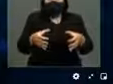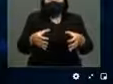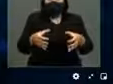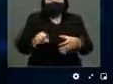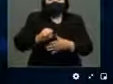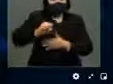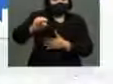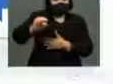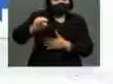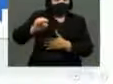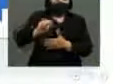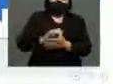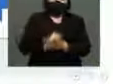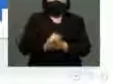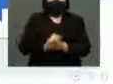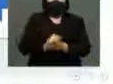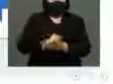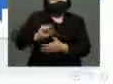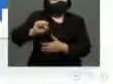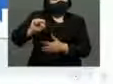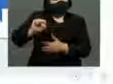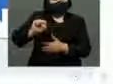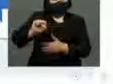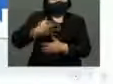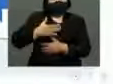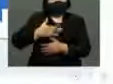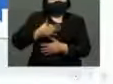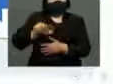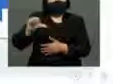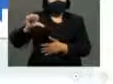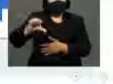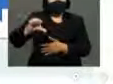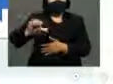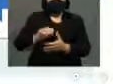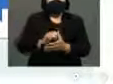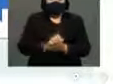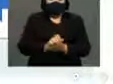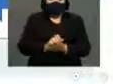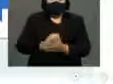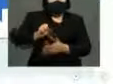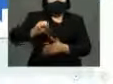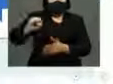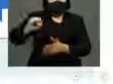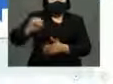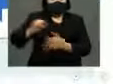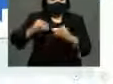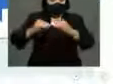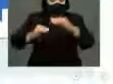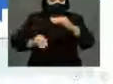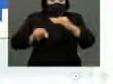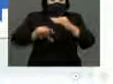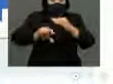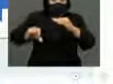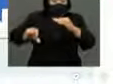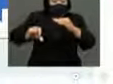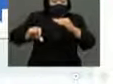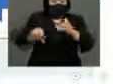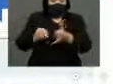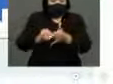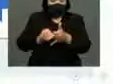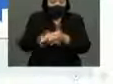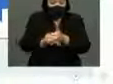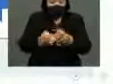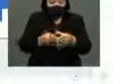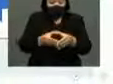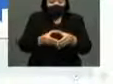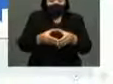นเนี่ยอันนี้ไม่ค่อยดีนะครับแล้วก็ขวาล่างคือปริมาณระบาดมากแต่เพิ่มช้าอันนี้มี6เข